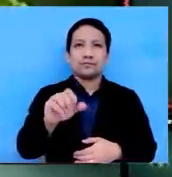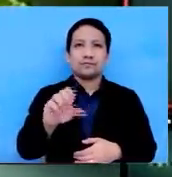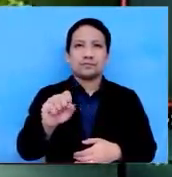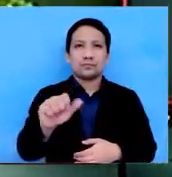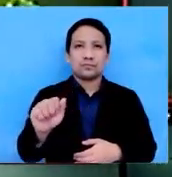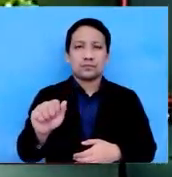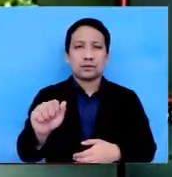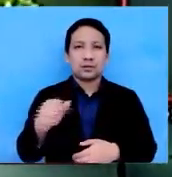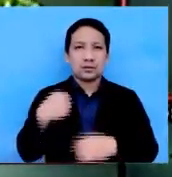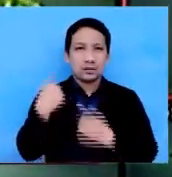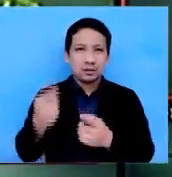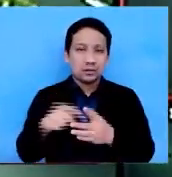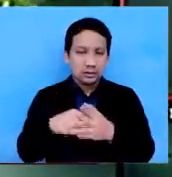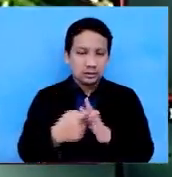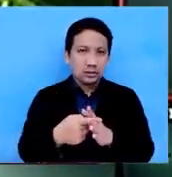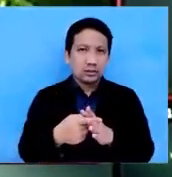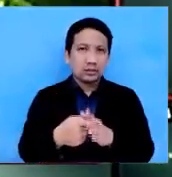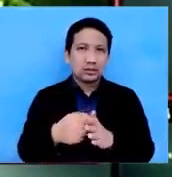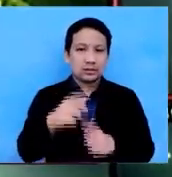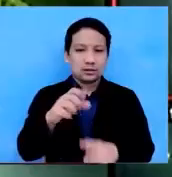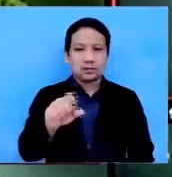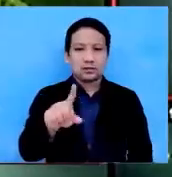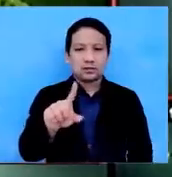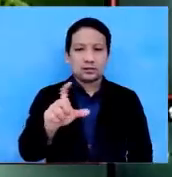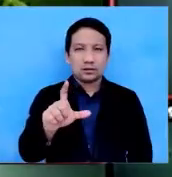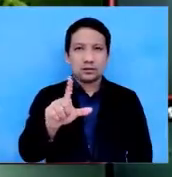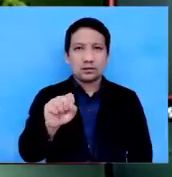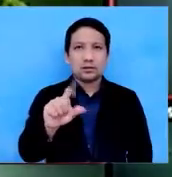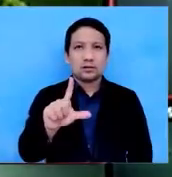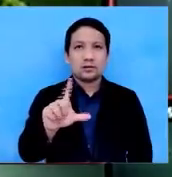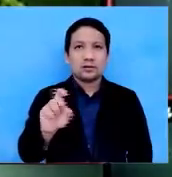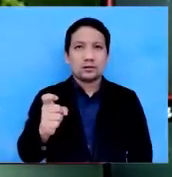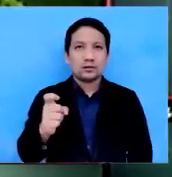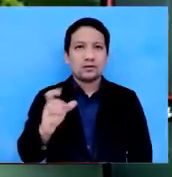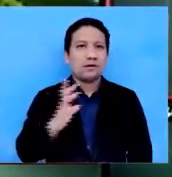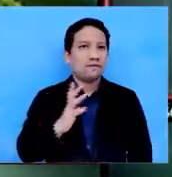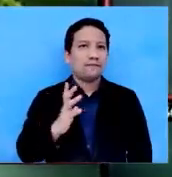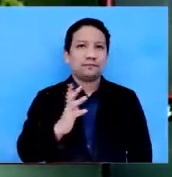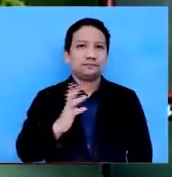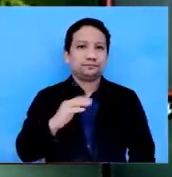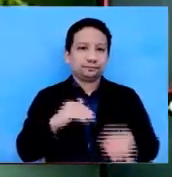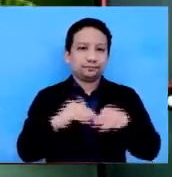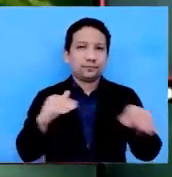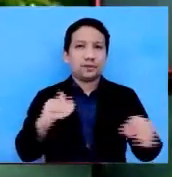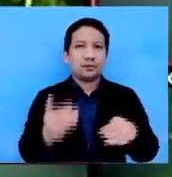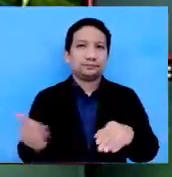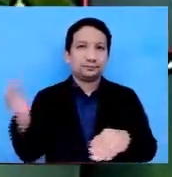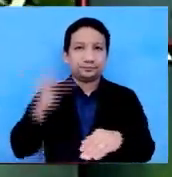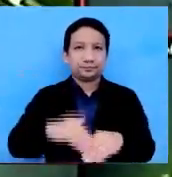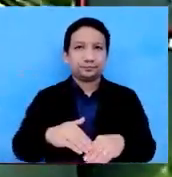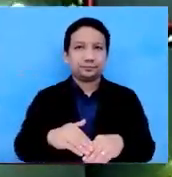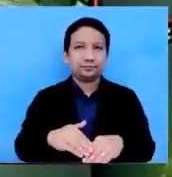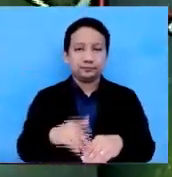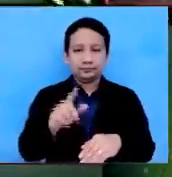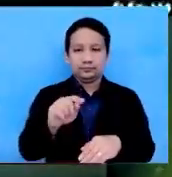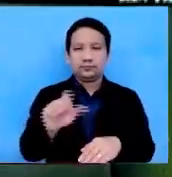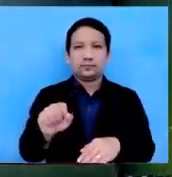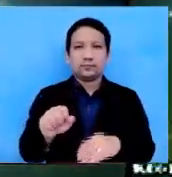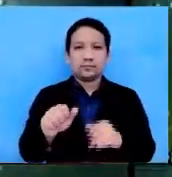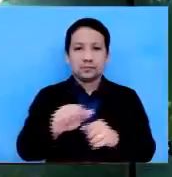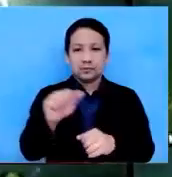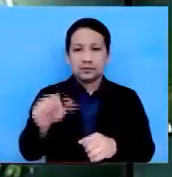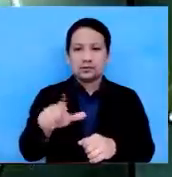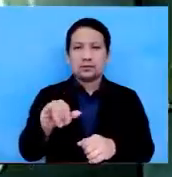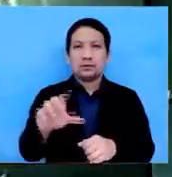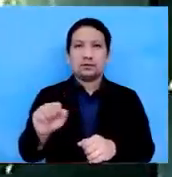ang zipper lane ng SLEX, steady ang daloy ng traffic at umaabot hanggang tail end ng Alabang ang zipper lane